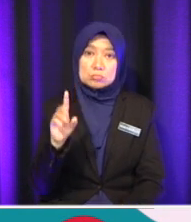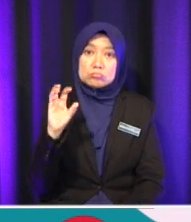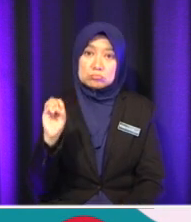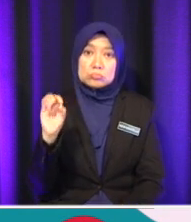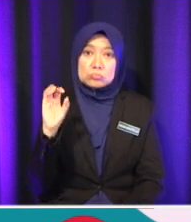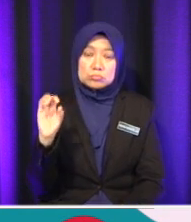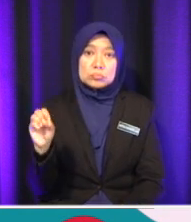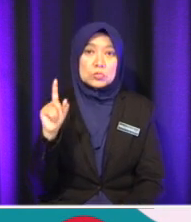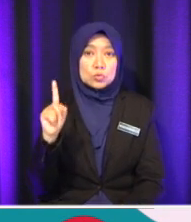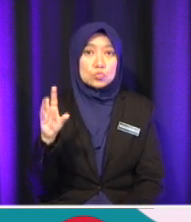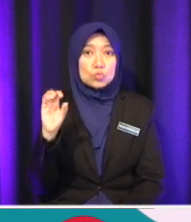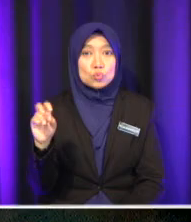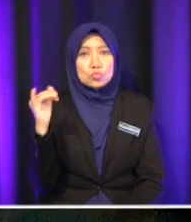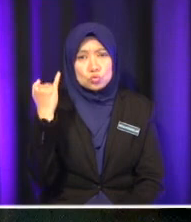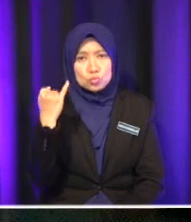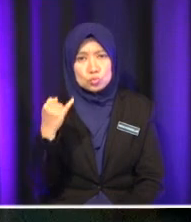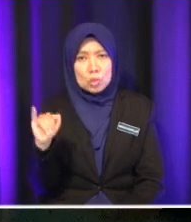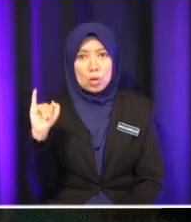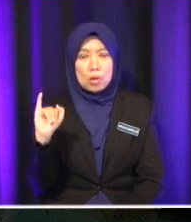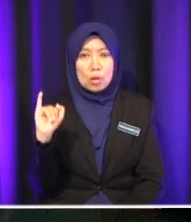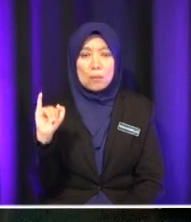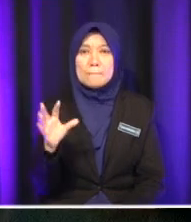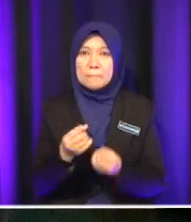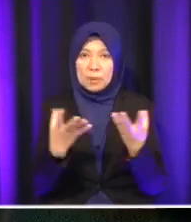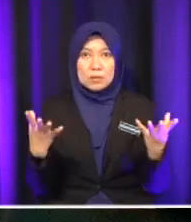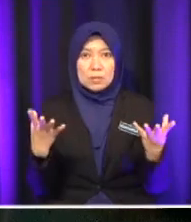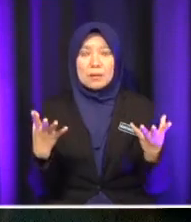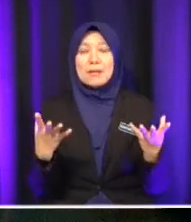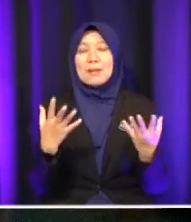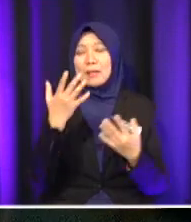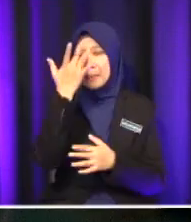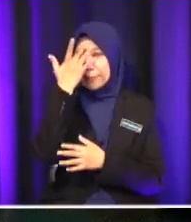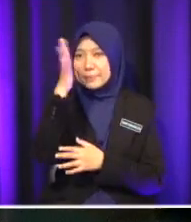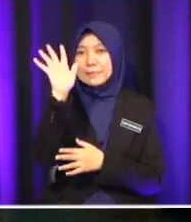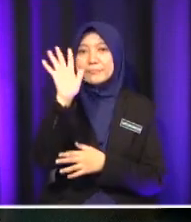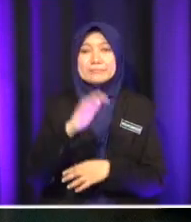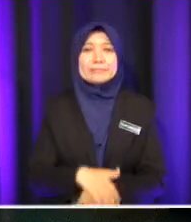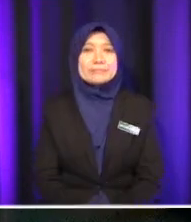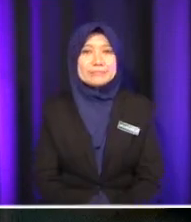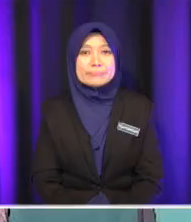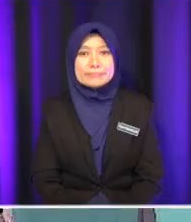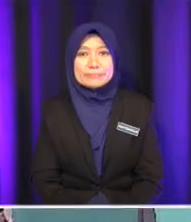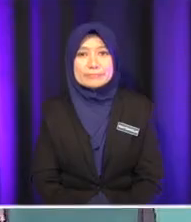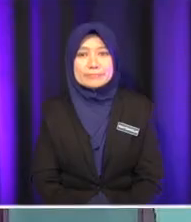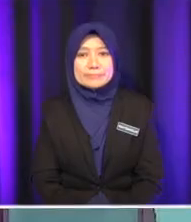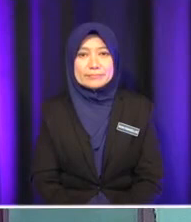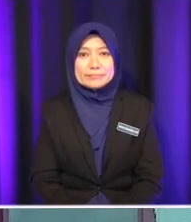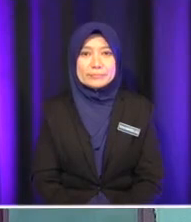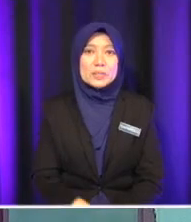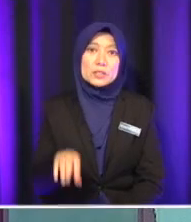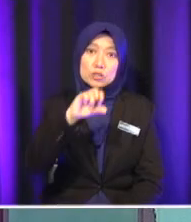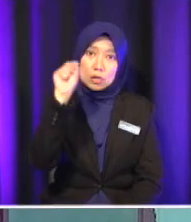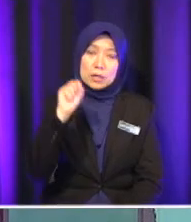61510010 juta Oke nampaknya semakin pandai Oke seterusnya soal dan contoh